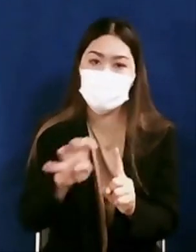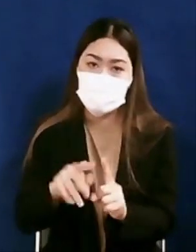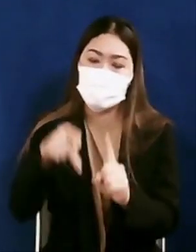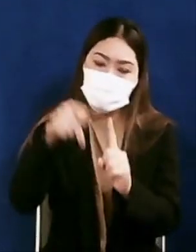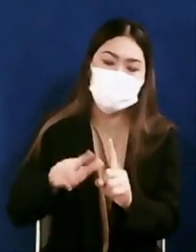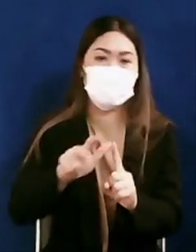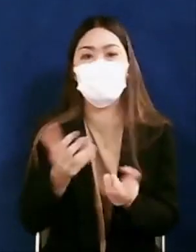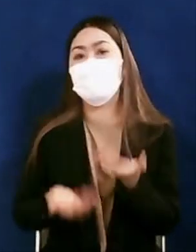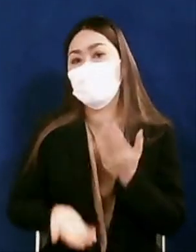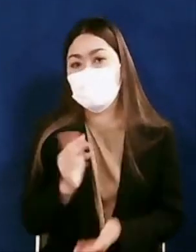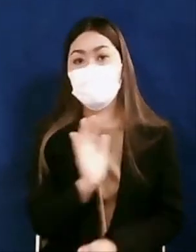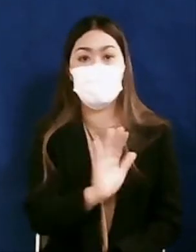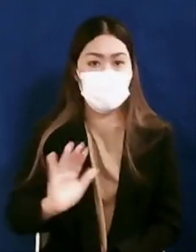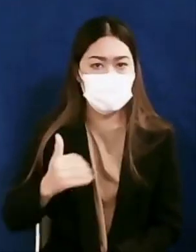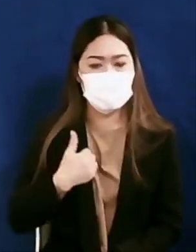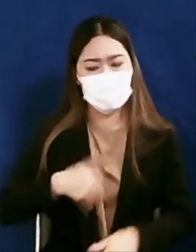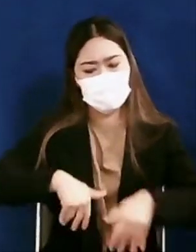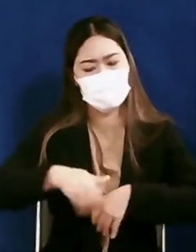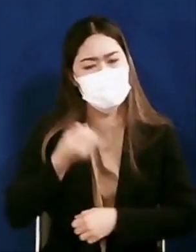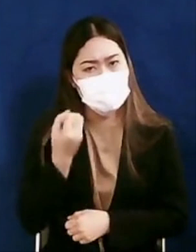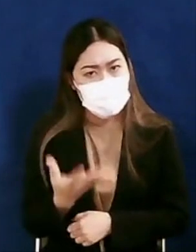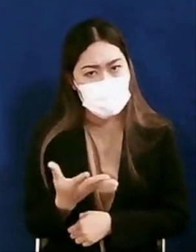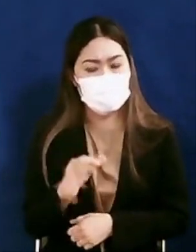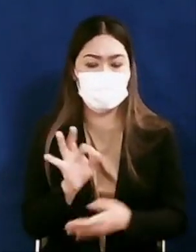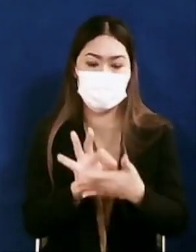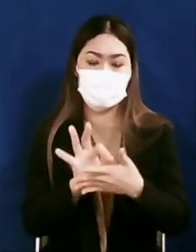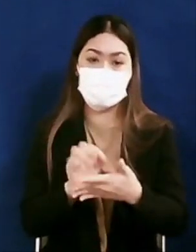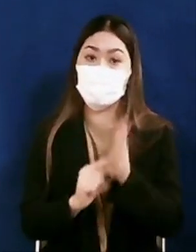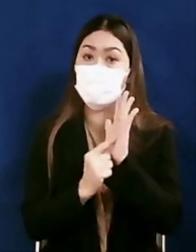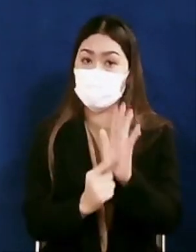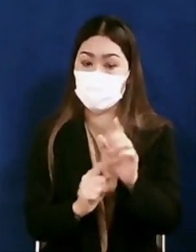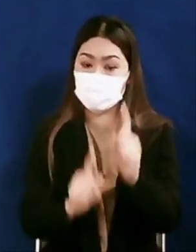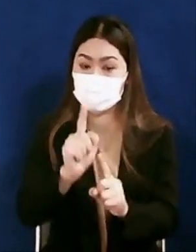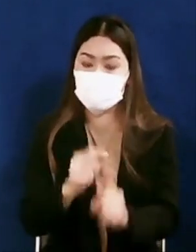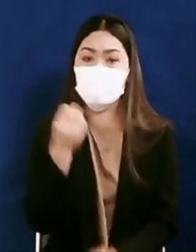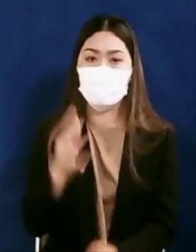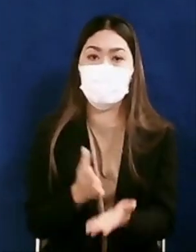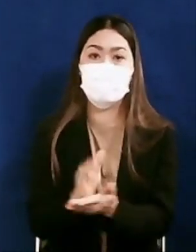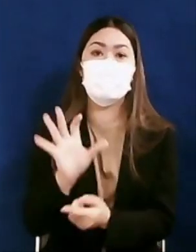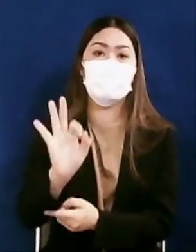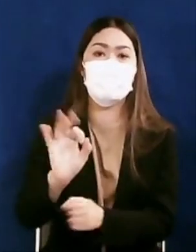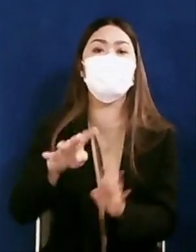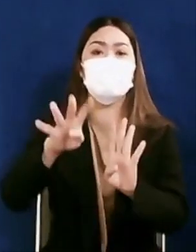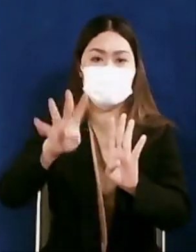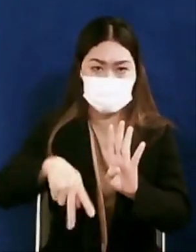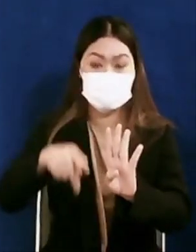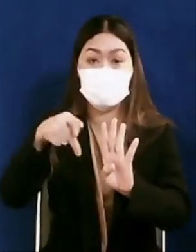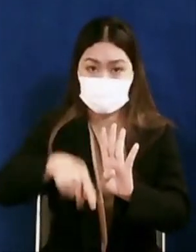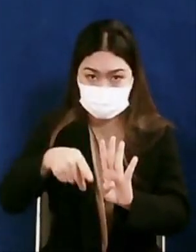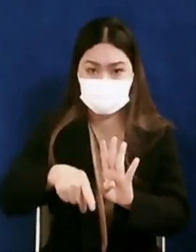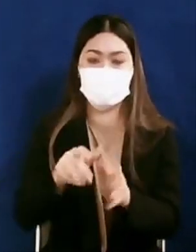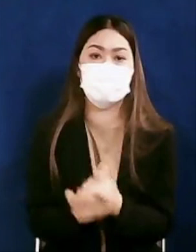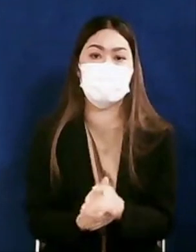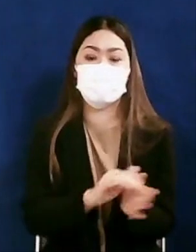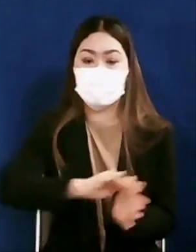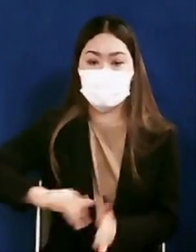1,000-3,000 อะไรก็สุดแท้แต่บางเขตที่มีประชากรมากก็จำนวนตัวอย่างก็จะมากขึ้นนะครับอย่างเช่นเขต9ก็ 4,000 กว่าตัวอย่างนะครับเ